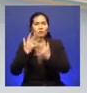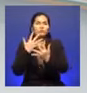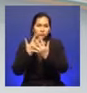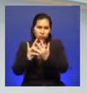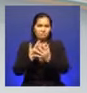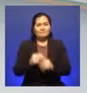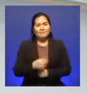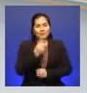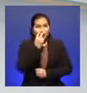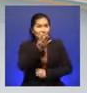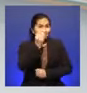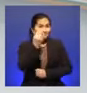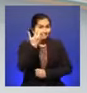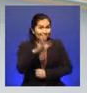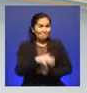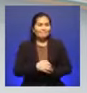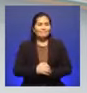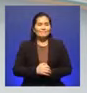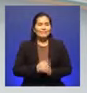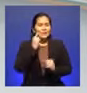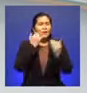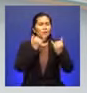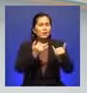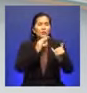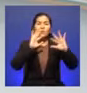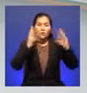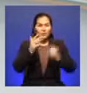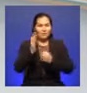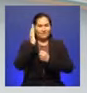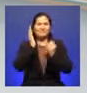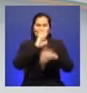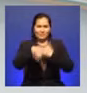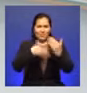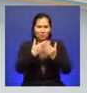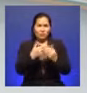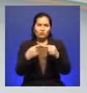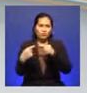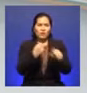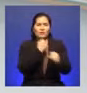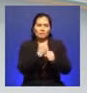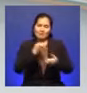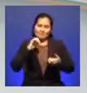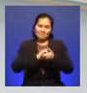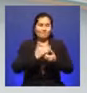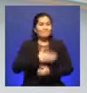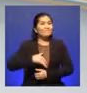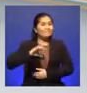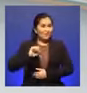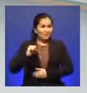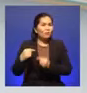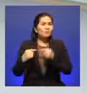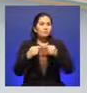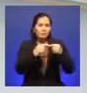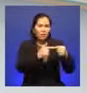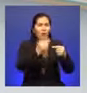คิดว่าหลังจากหมดเซสชั่นวันนี้แล้วเนี่ยวิทยากรทุกท่านยังคงทำงานร่วมกับสสส.อยู่นะคะอาจจะ